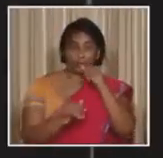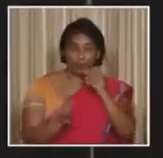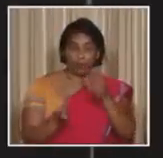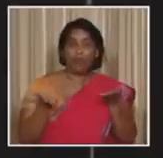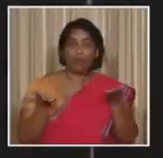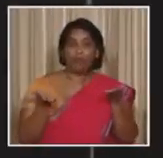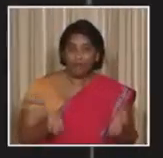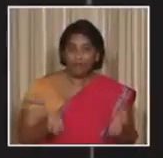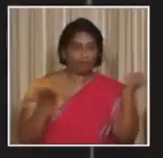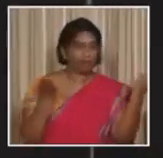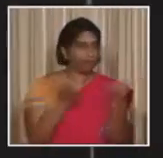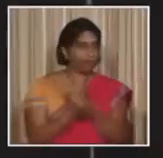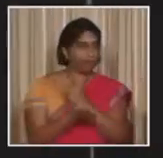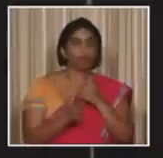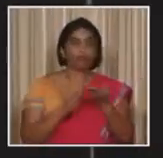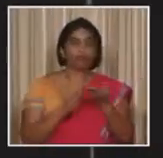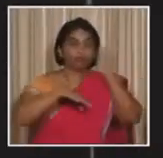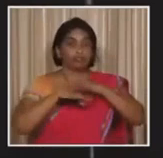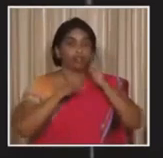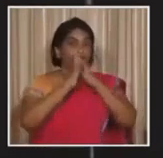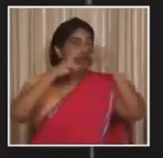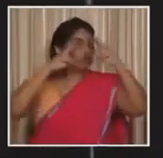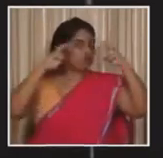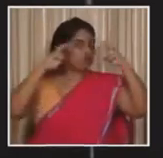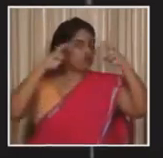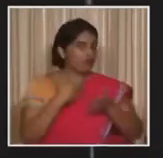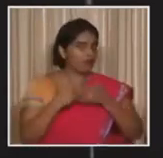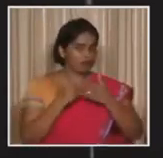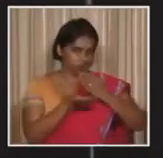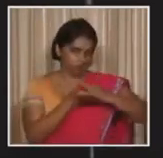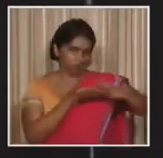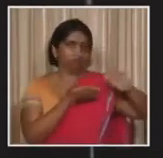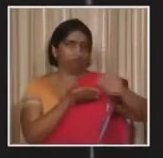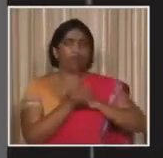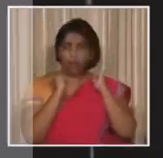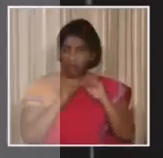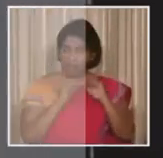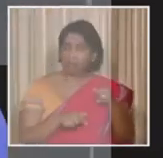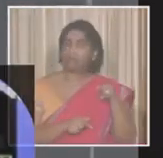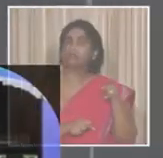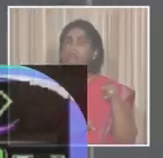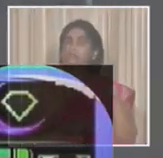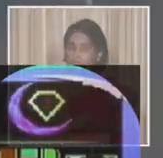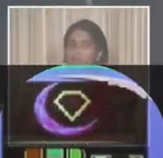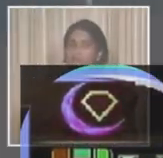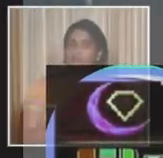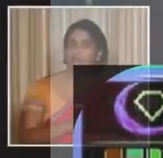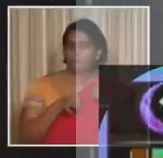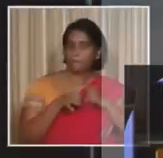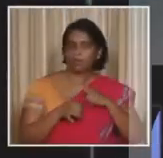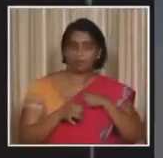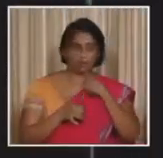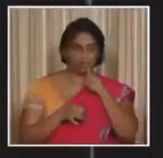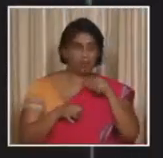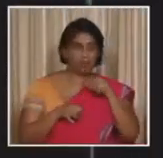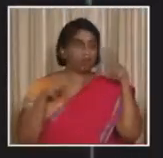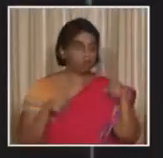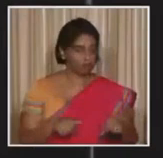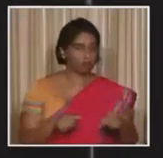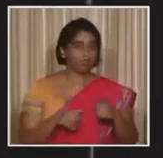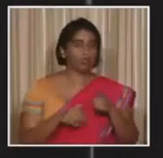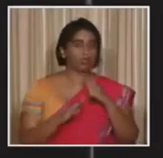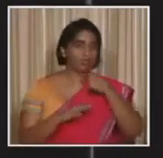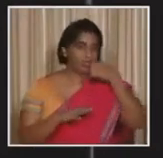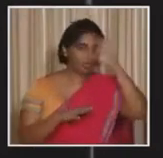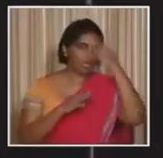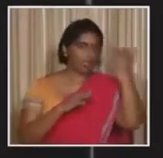බෞද්ධ නටබුන් මත ඉතිහාසය පැහැදිලිව තියෙද්දී ඒක මකන්න ඒ උඩින් කෝවිල් හදන එකද සංගීතය කියන එක මම මේ